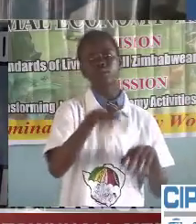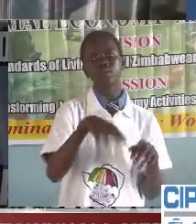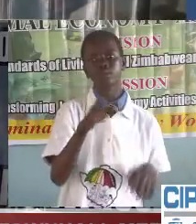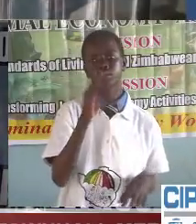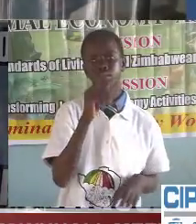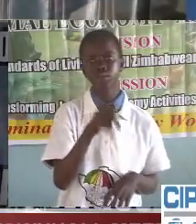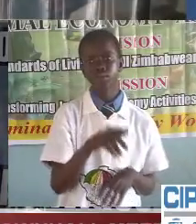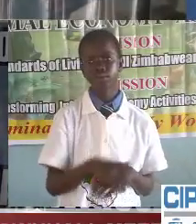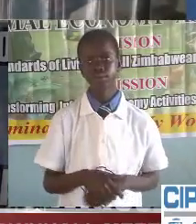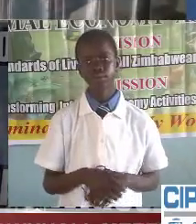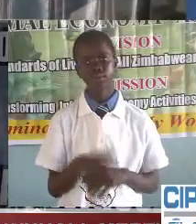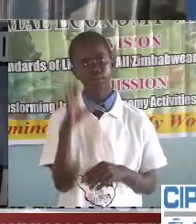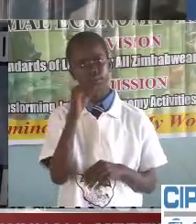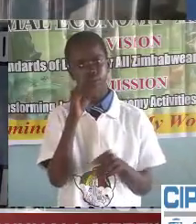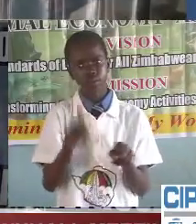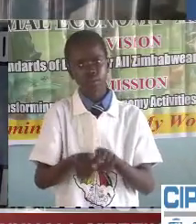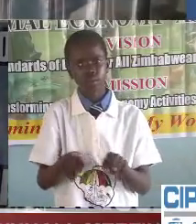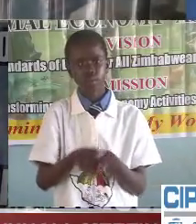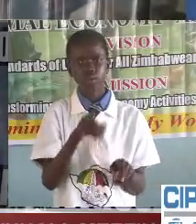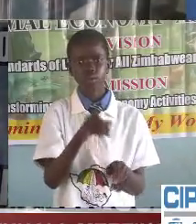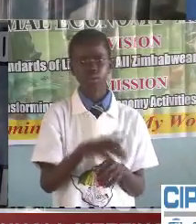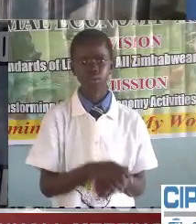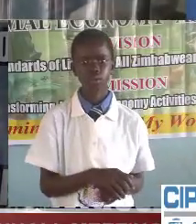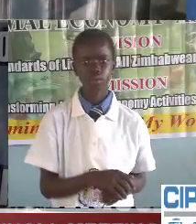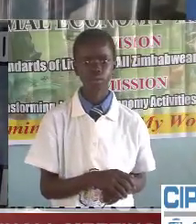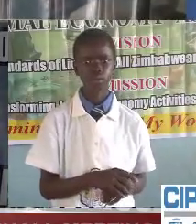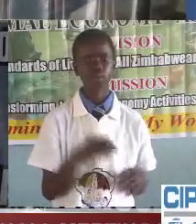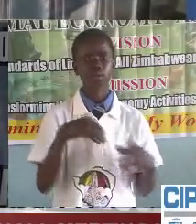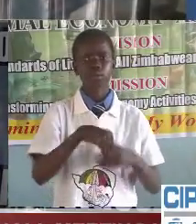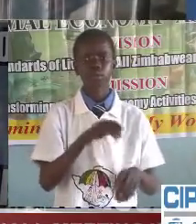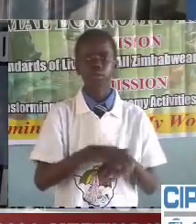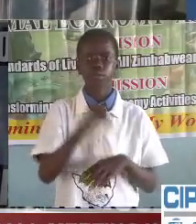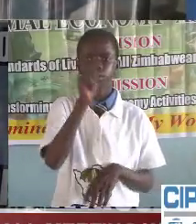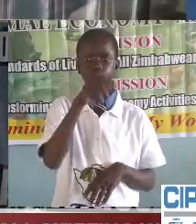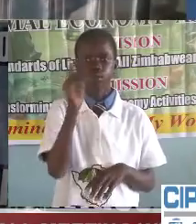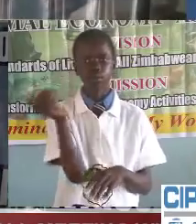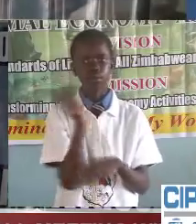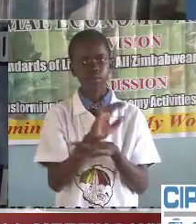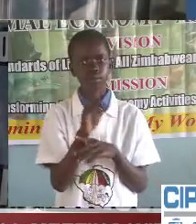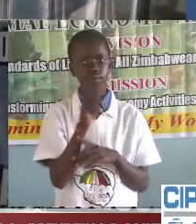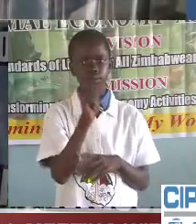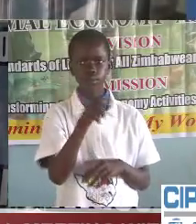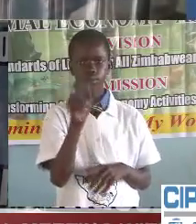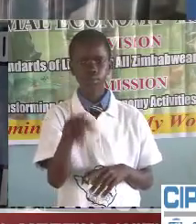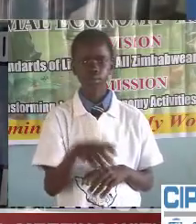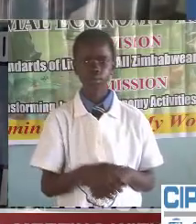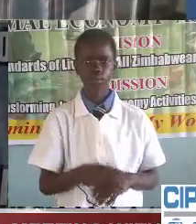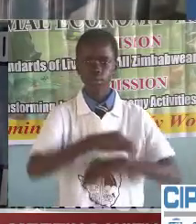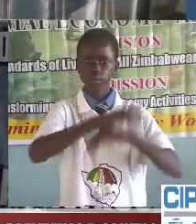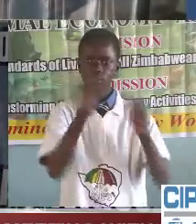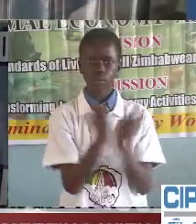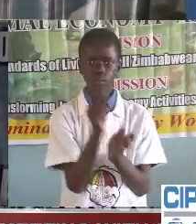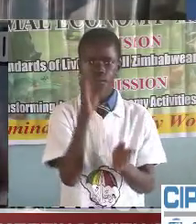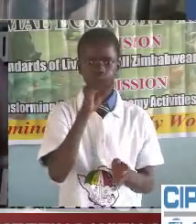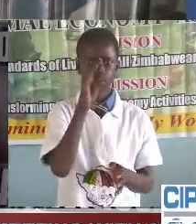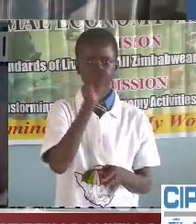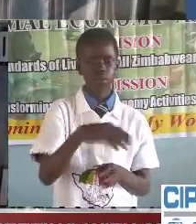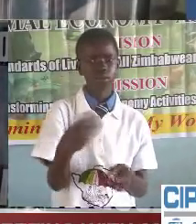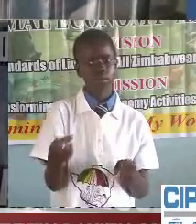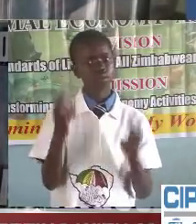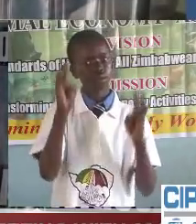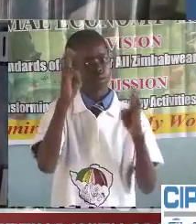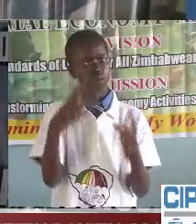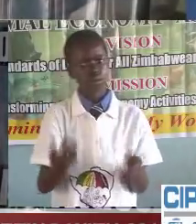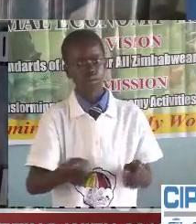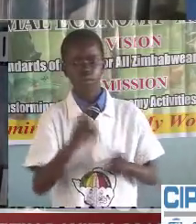right? Kana tadaro iye vanhu vacho vanotengesa, of course munyika ine mitemo, kune